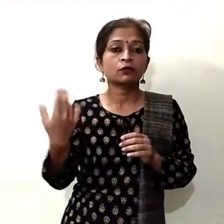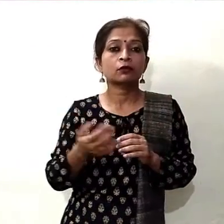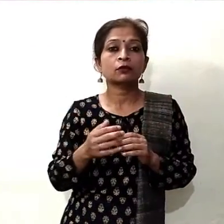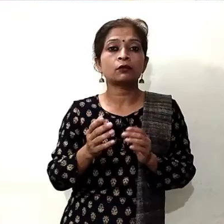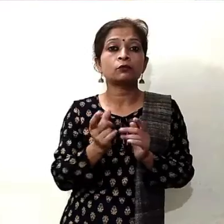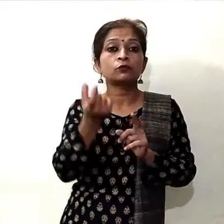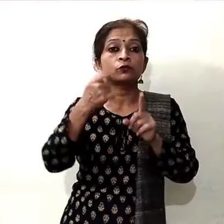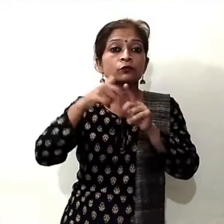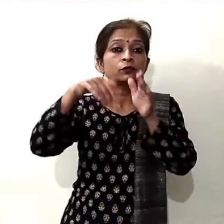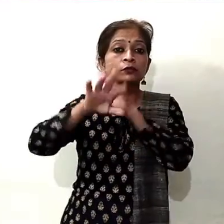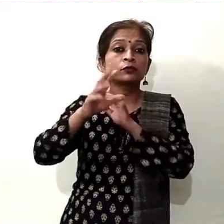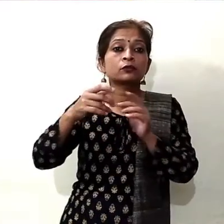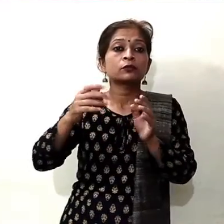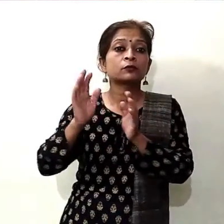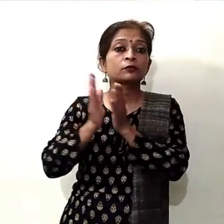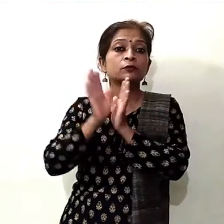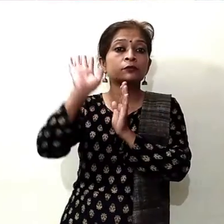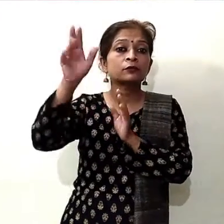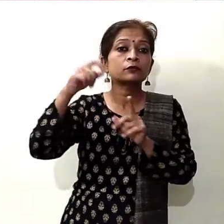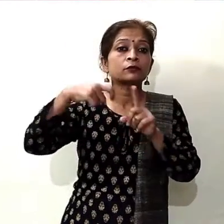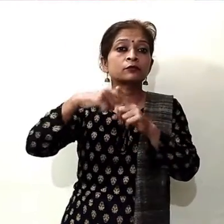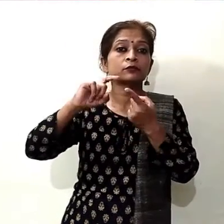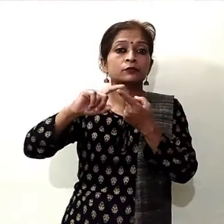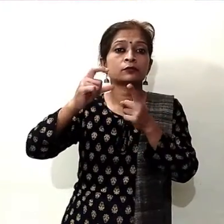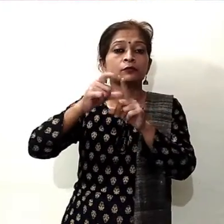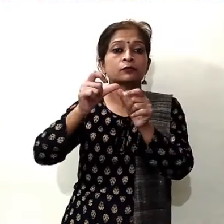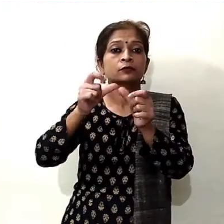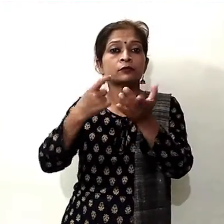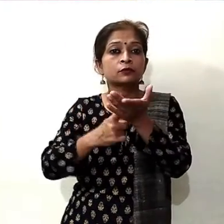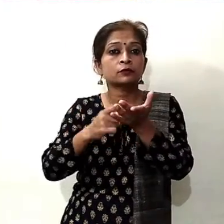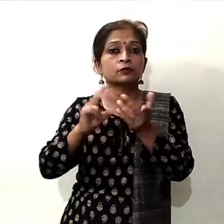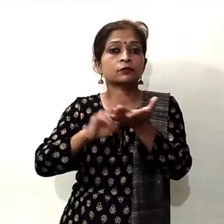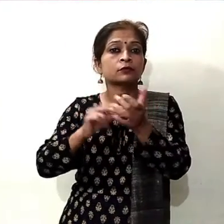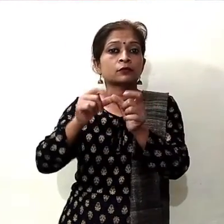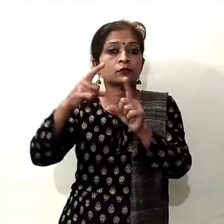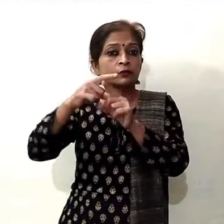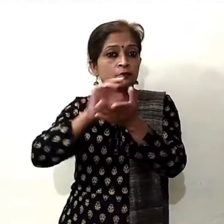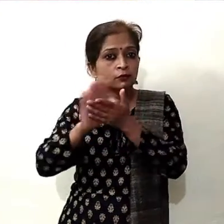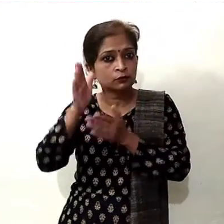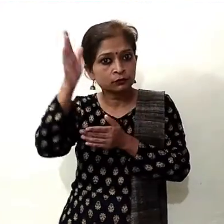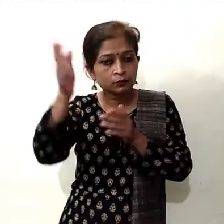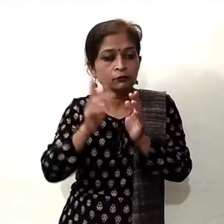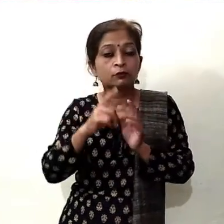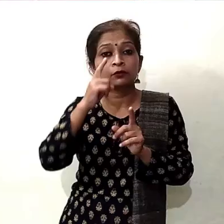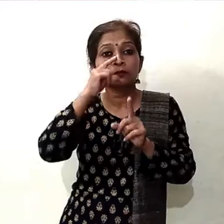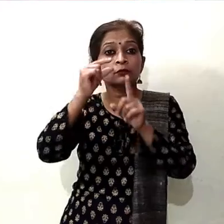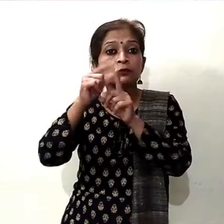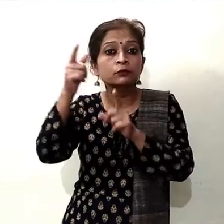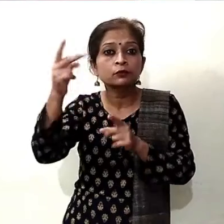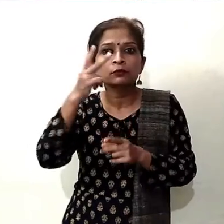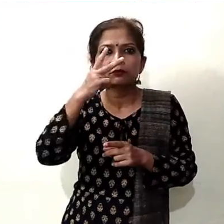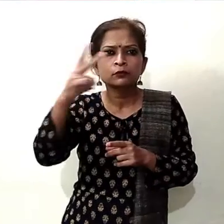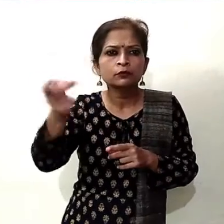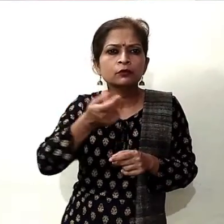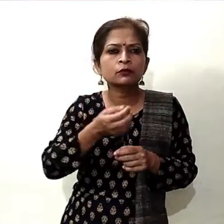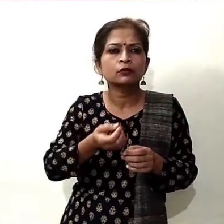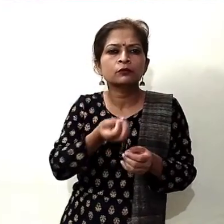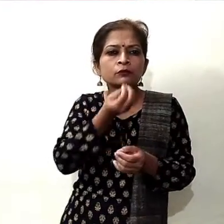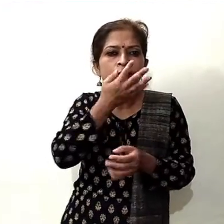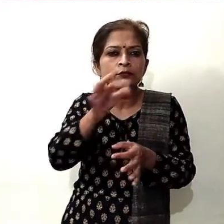केदारनाथ के आसपास आए कहीं, माँ पार्वती वहाँ फूल तोड़ती हुई नजर आई